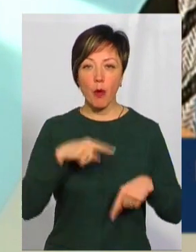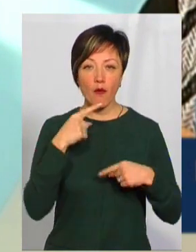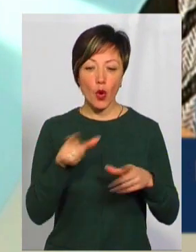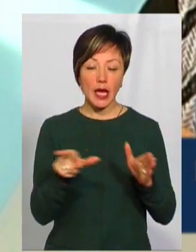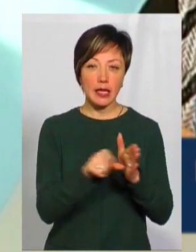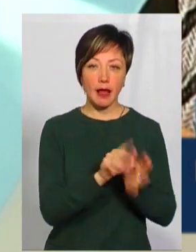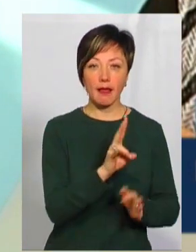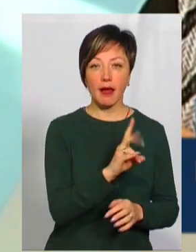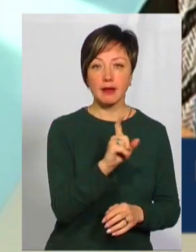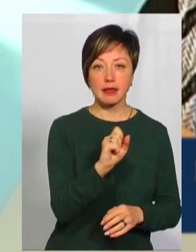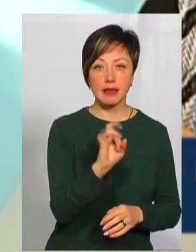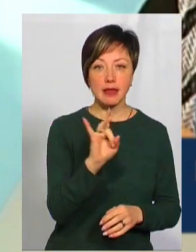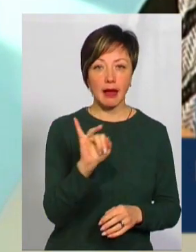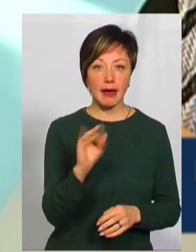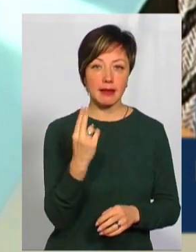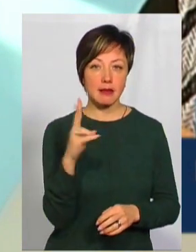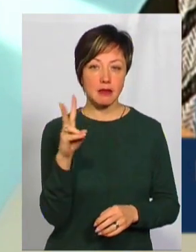говорити з Надією Зарицькою,